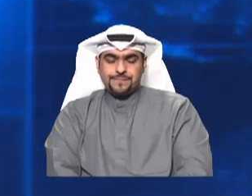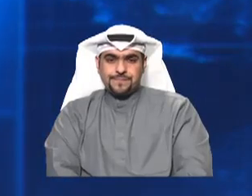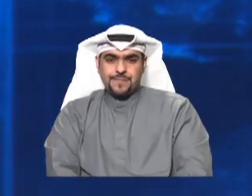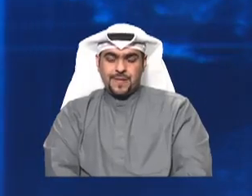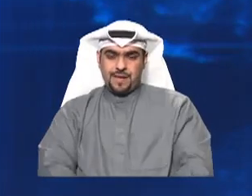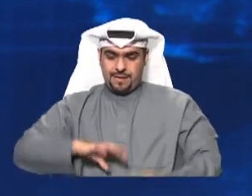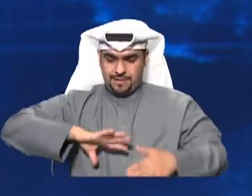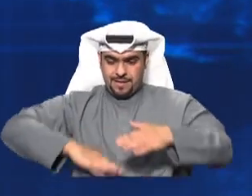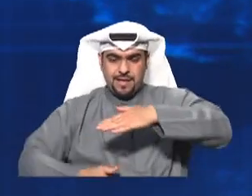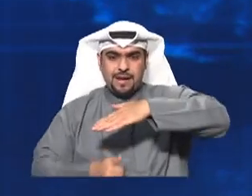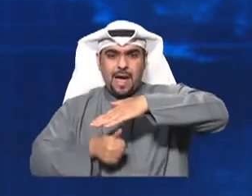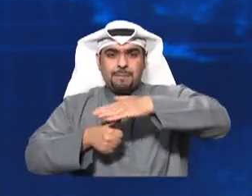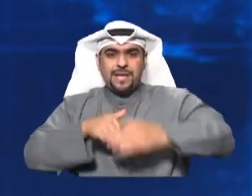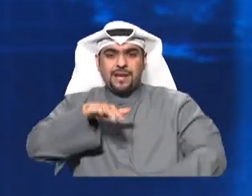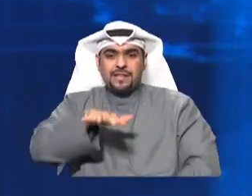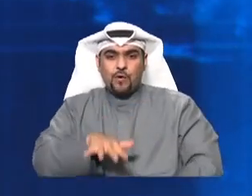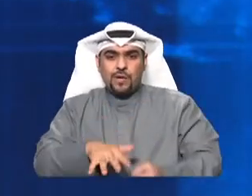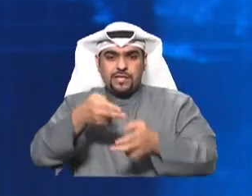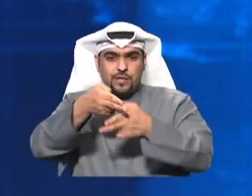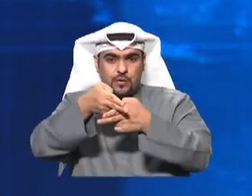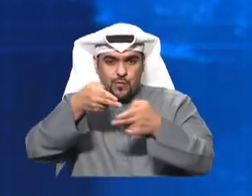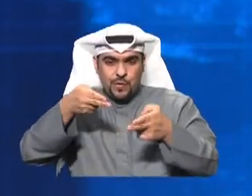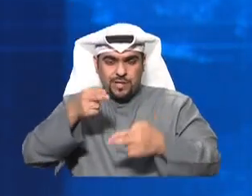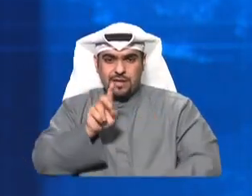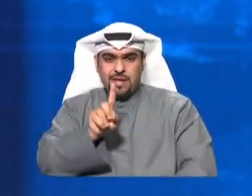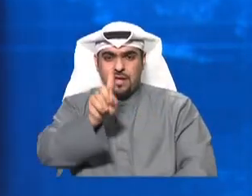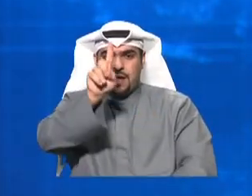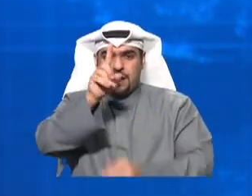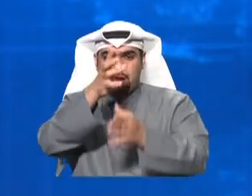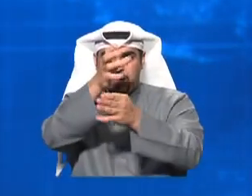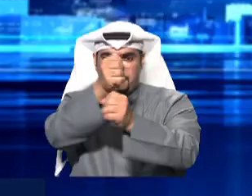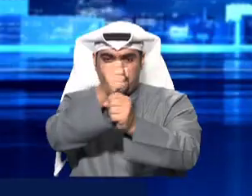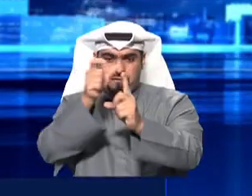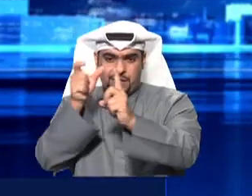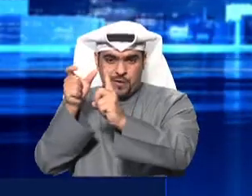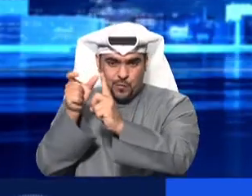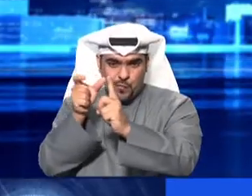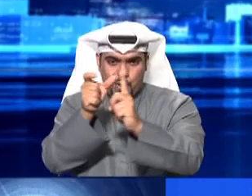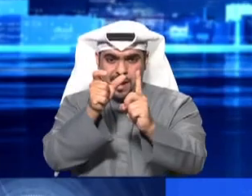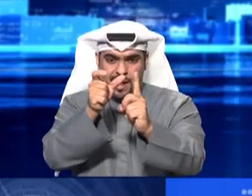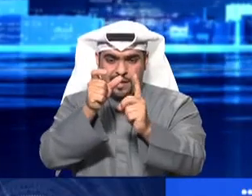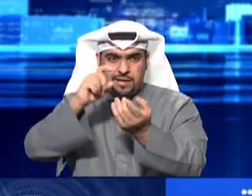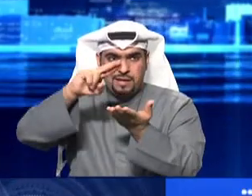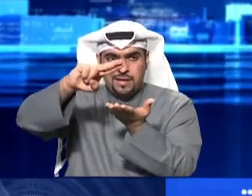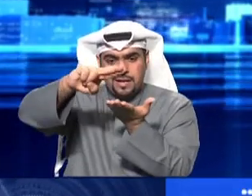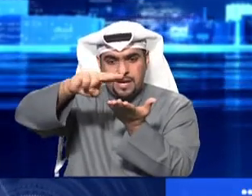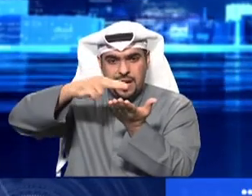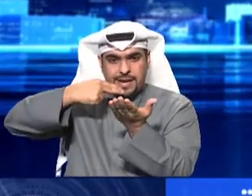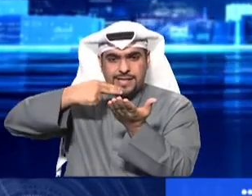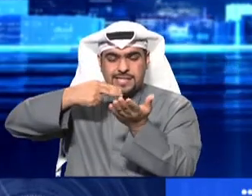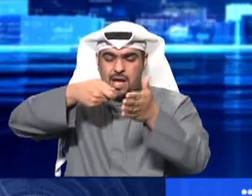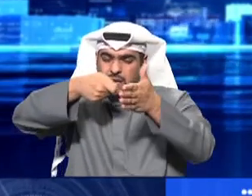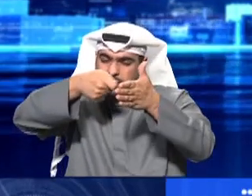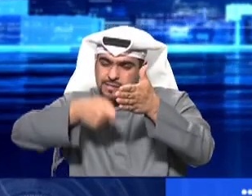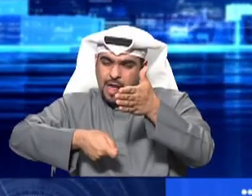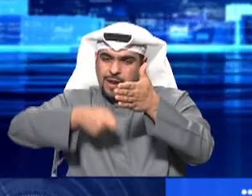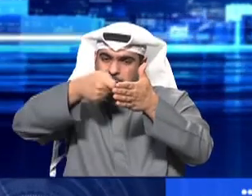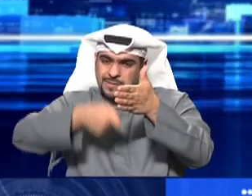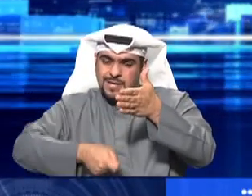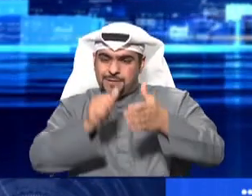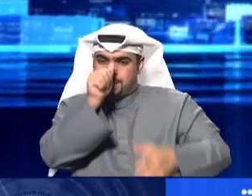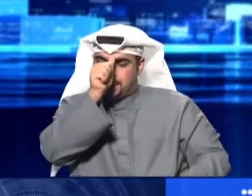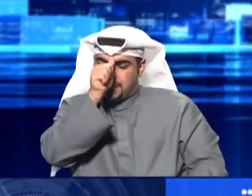تلقى حضرة صاحب السمو أمير البلاد الشيخ نواف الأحمد الجابر الصباح حفظه الله ورعاه برقية تعزية من أخيه